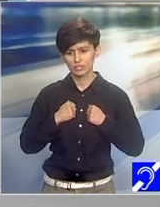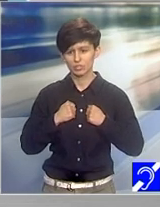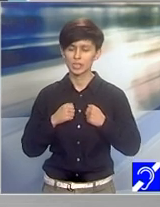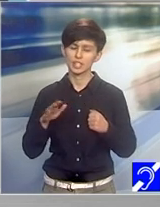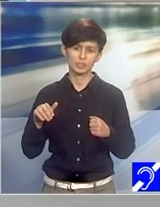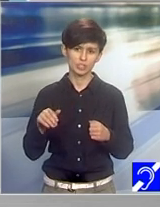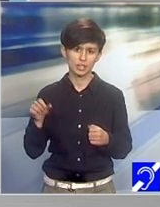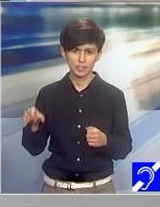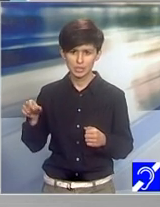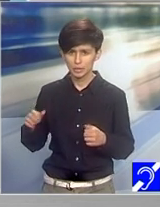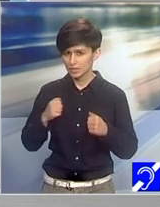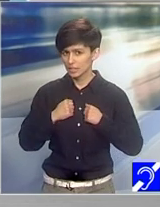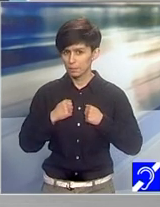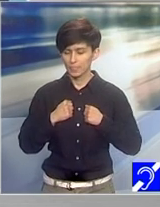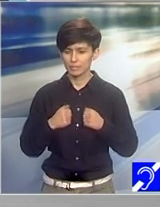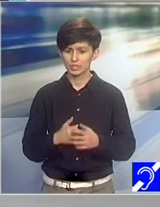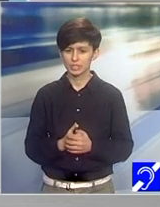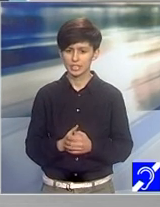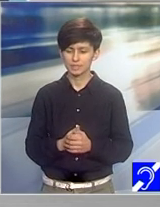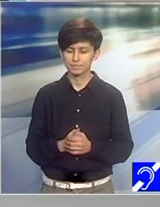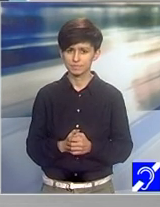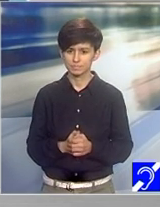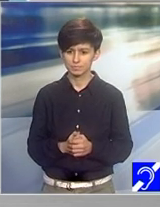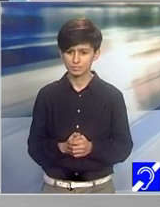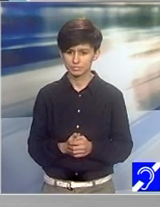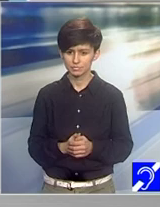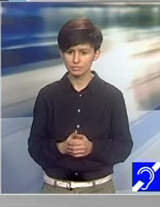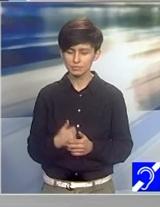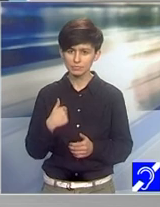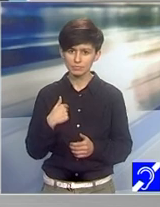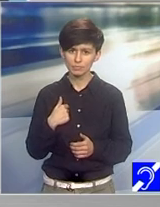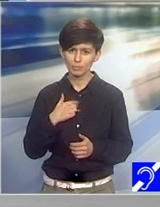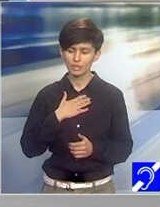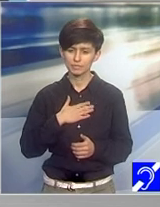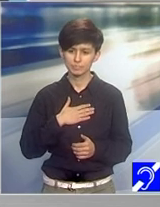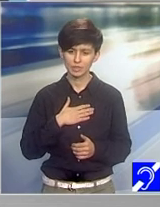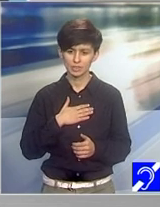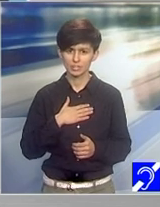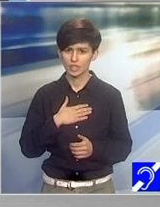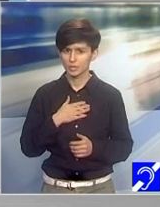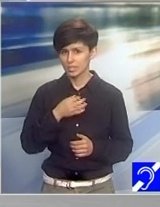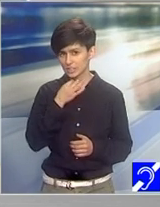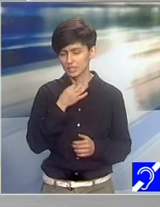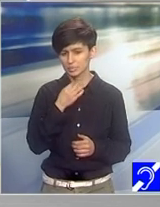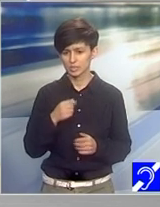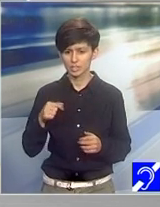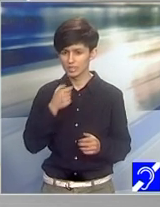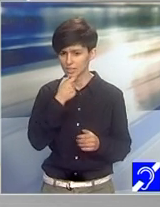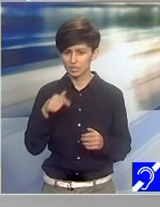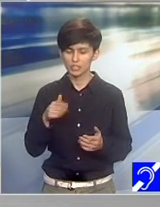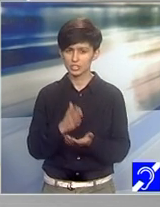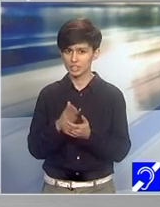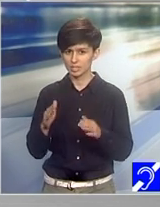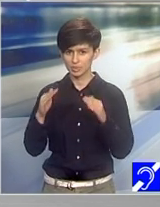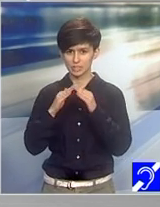da. Și cu drag, trebuie să încheiem. Neaghiță, eu totuși subliniez, anul acesta terminați Casa Cânepii. Trebuie să o